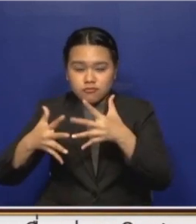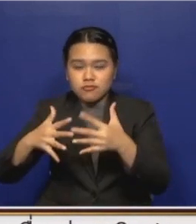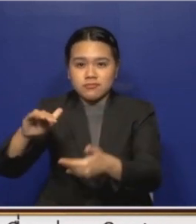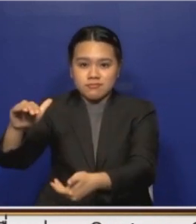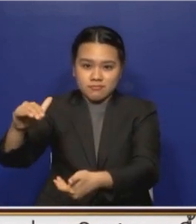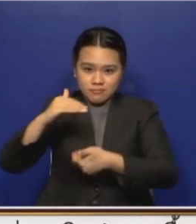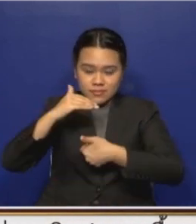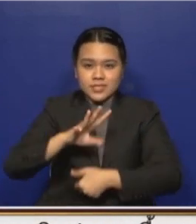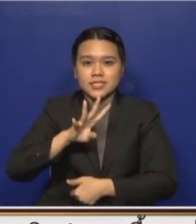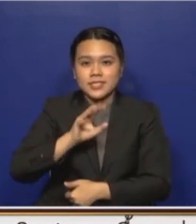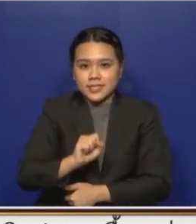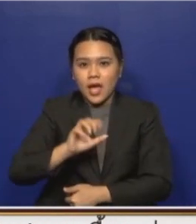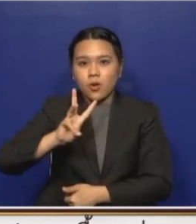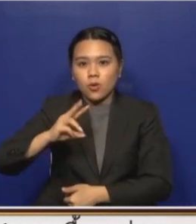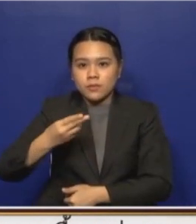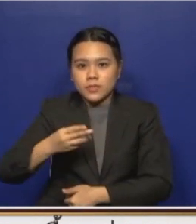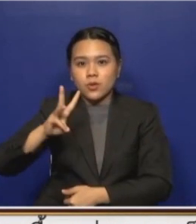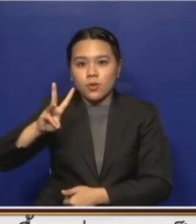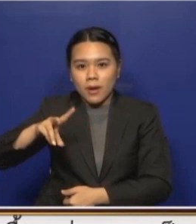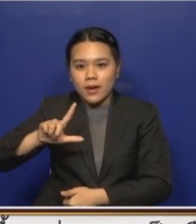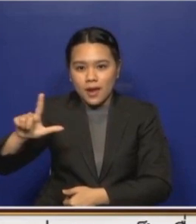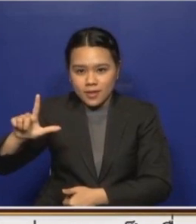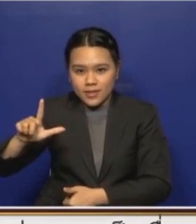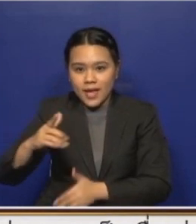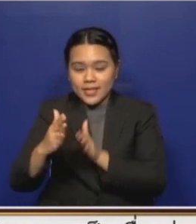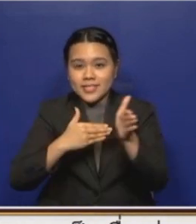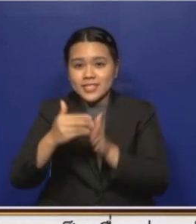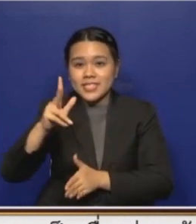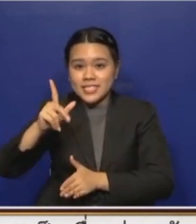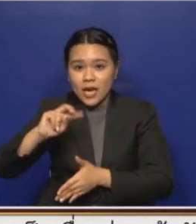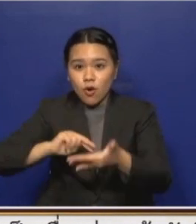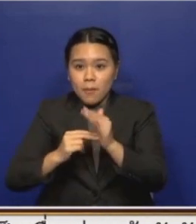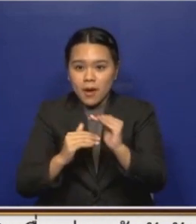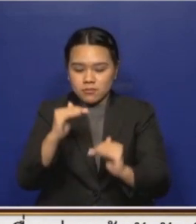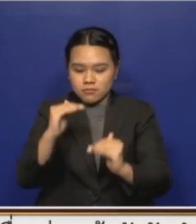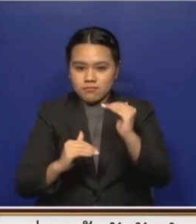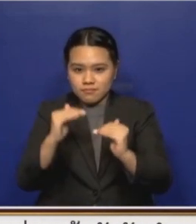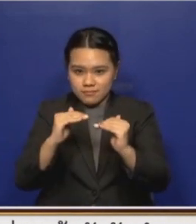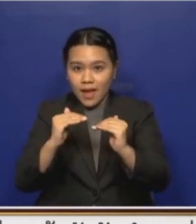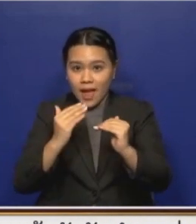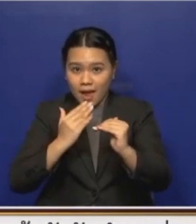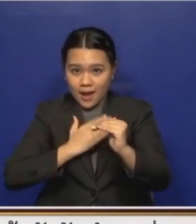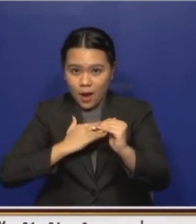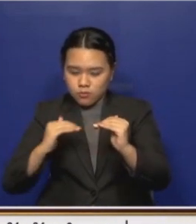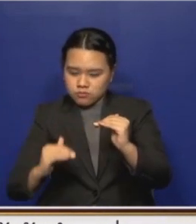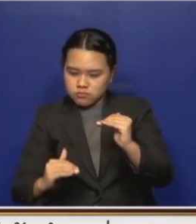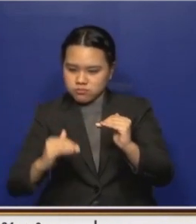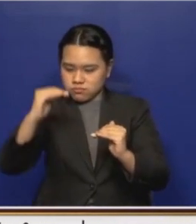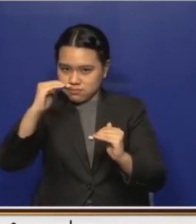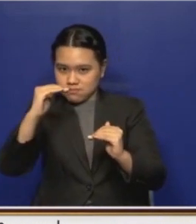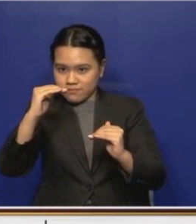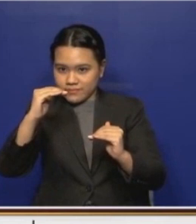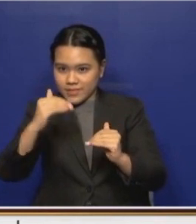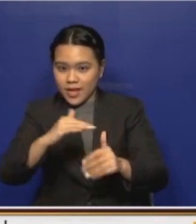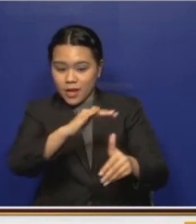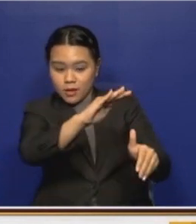คือดุลการค้าคือเราได้เปรียบซื้อมาขายไปปรากฏว่าเราค้ากับอเมริกาเราได้กำไร599